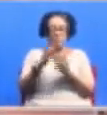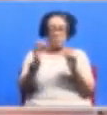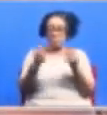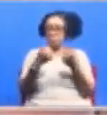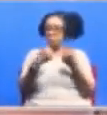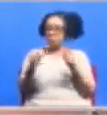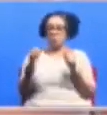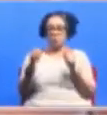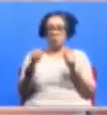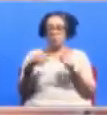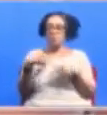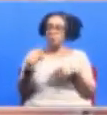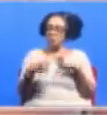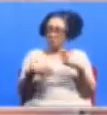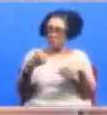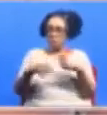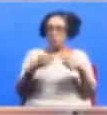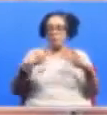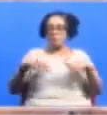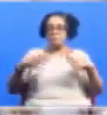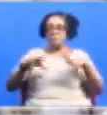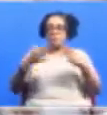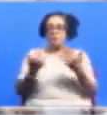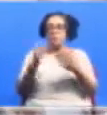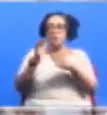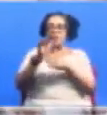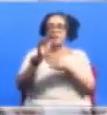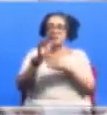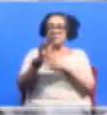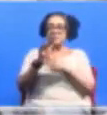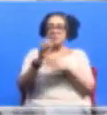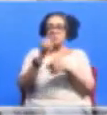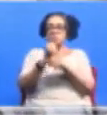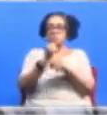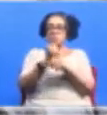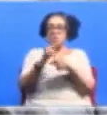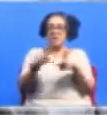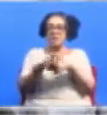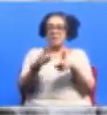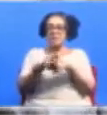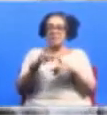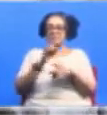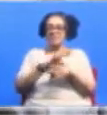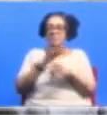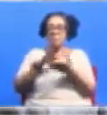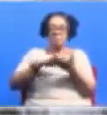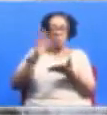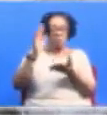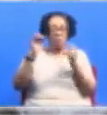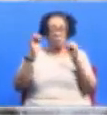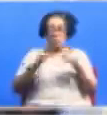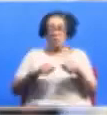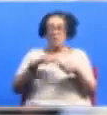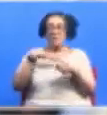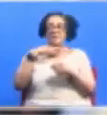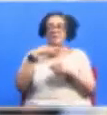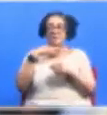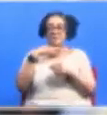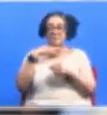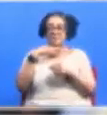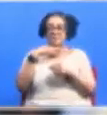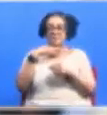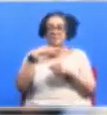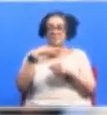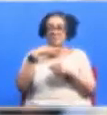karibuni. Wenyeji walikuwa wameomba operesheni isifanywe wakihofia wengi ambao hawana hatia kujipata matatani.